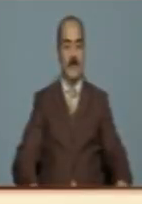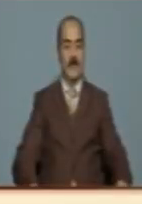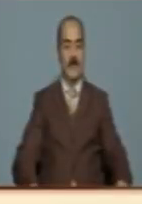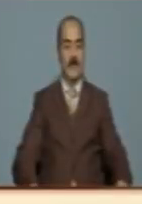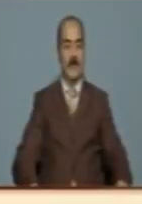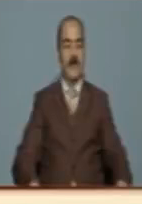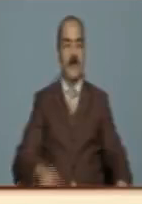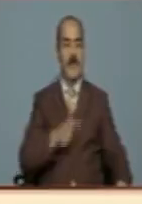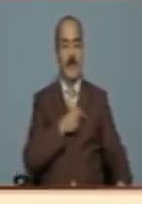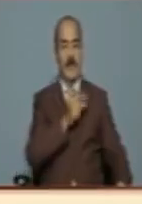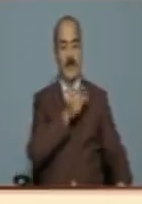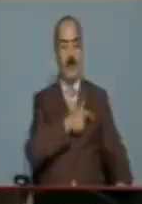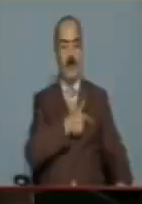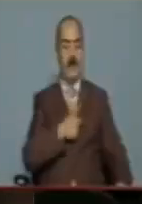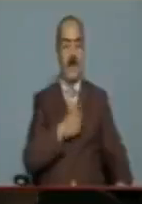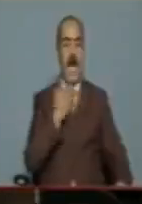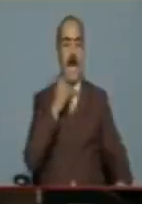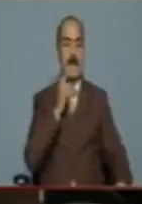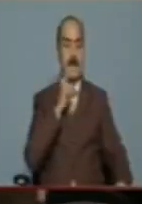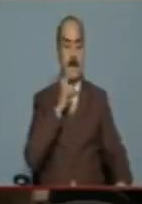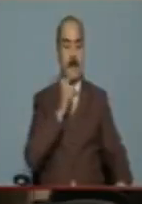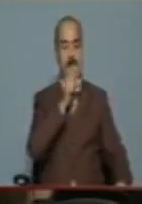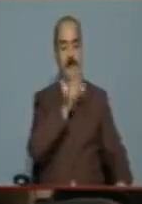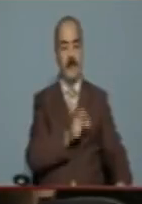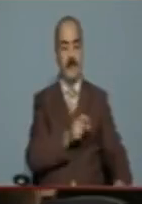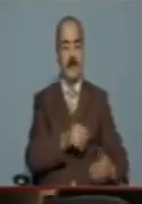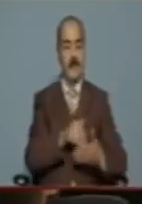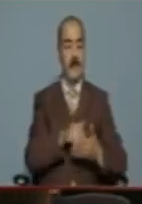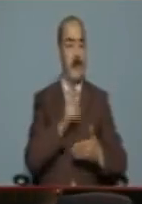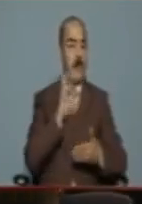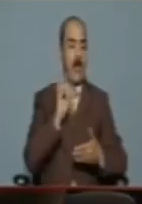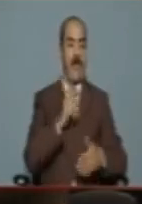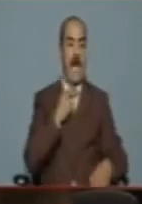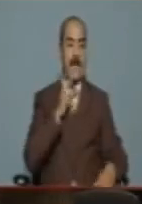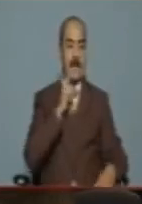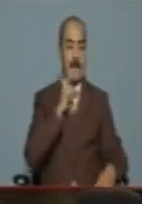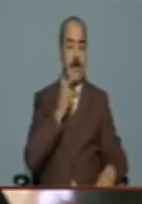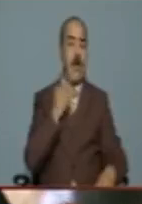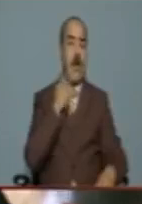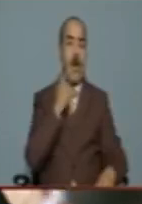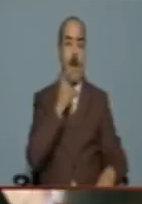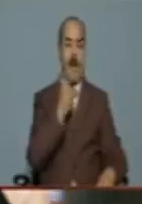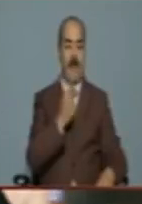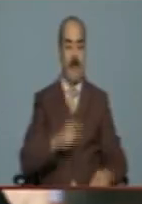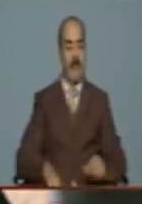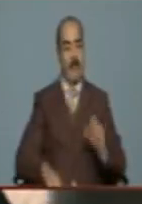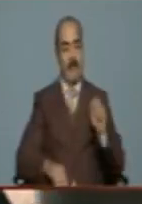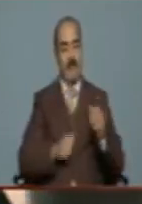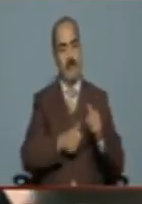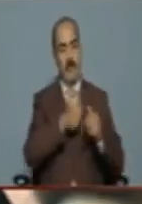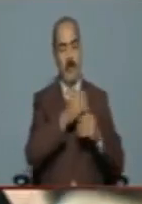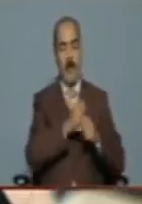السيد حازم محمد سليمان محمد عمر، وشهرته حازم